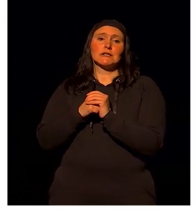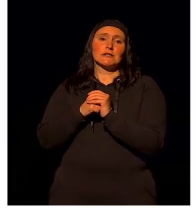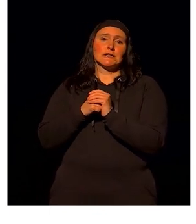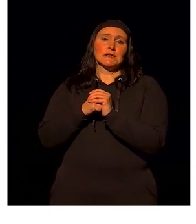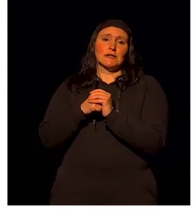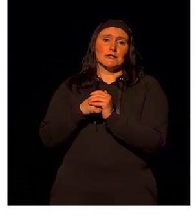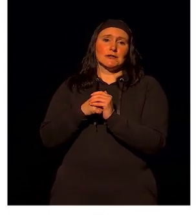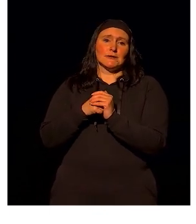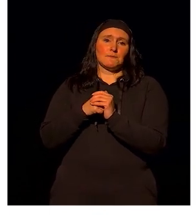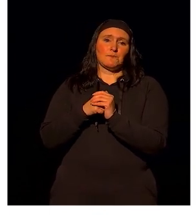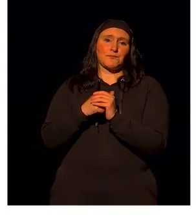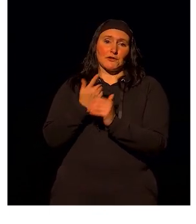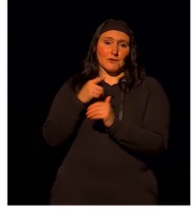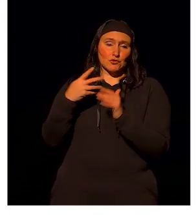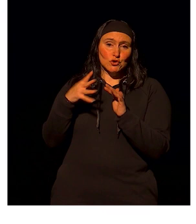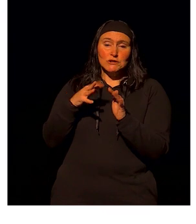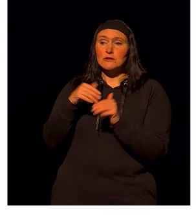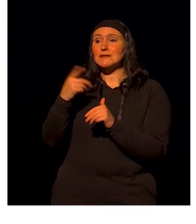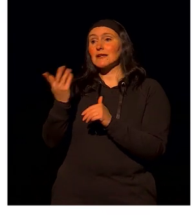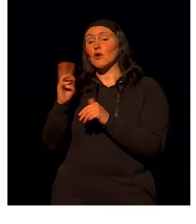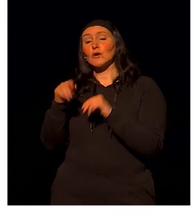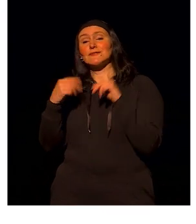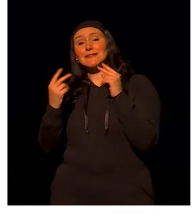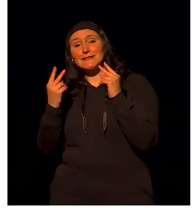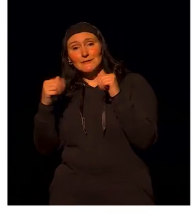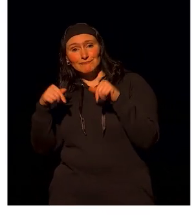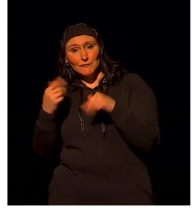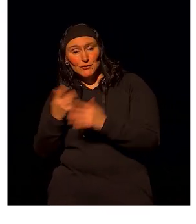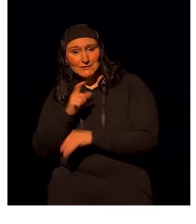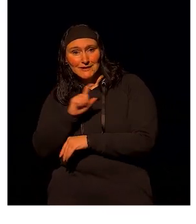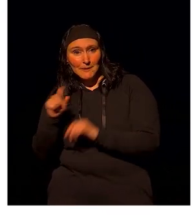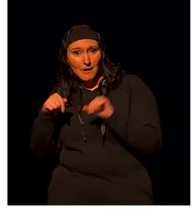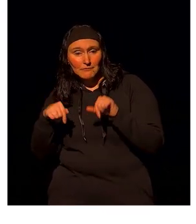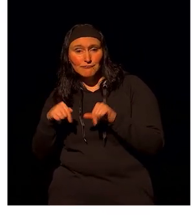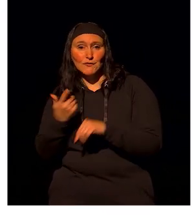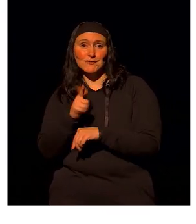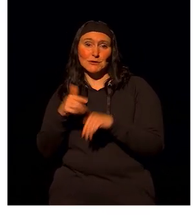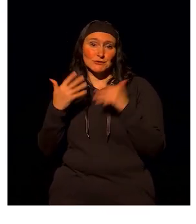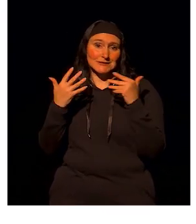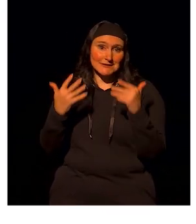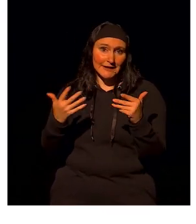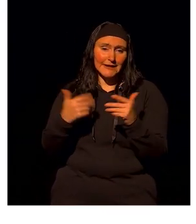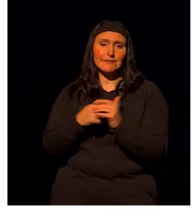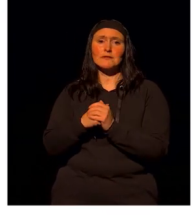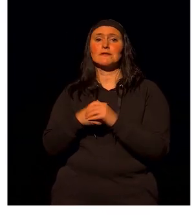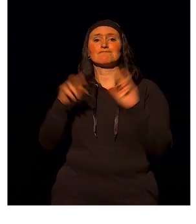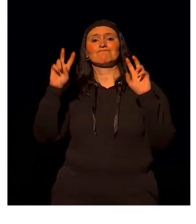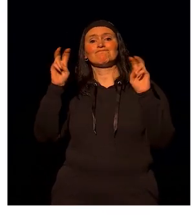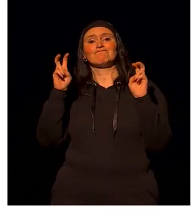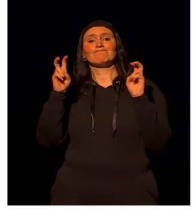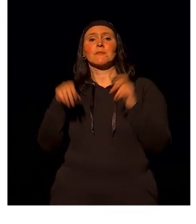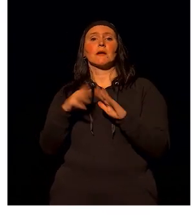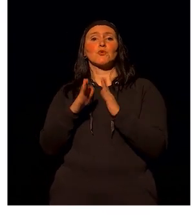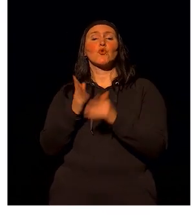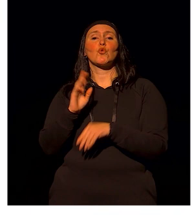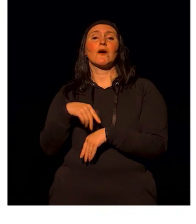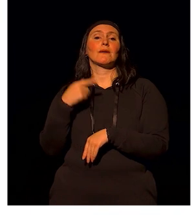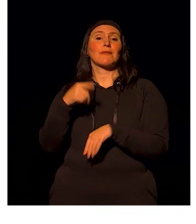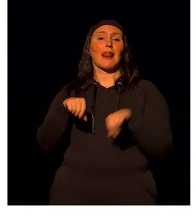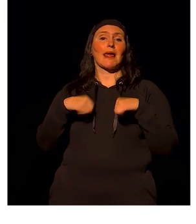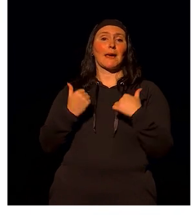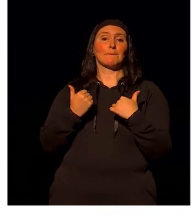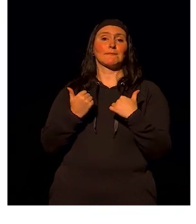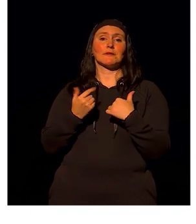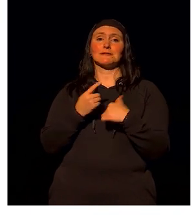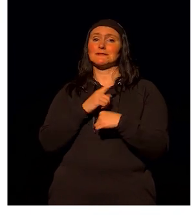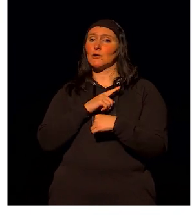Wichtig und interessant auch für unser Thema, das Buch von 2010, Das Leben ist ungerecht. Auch für das